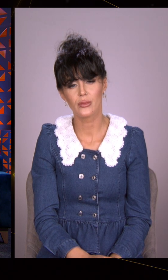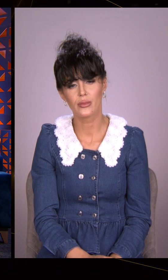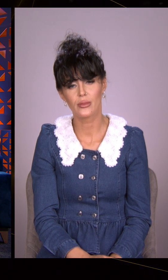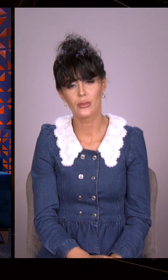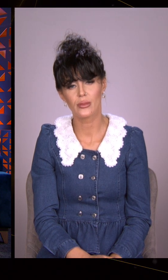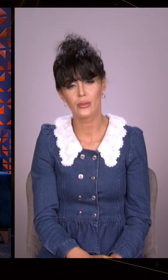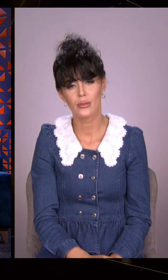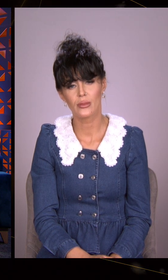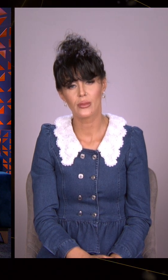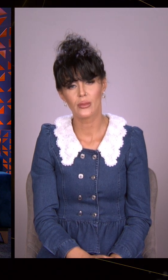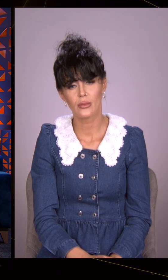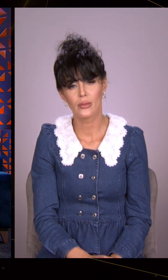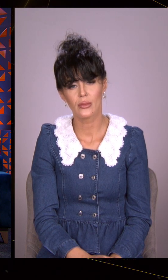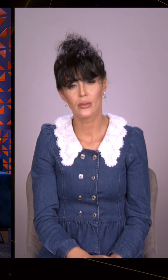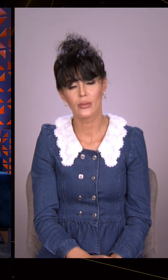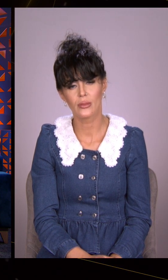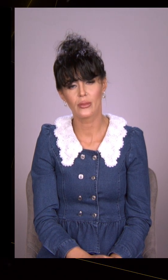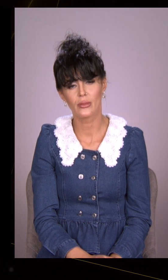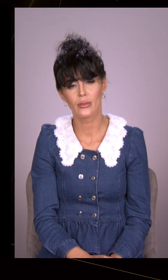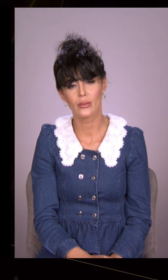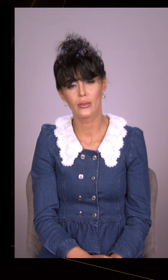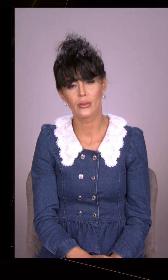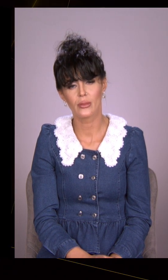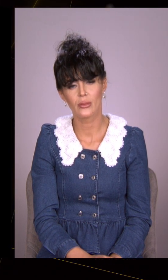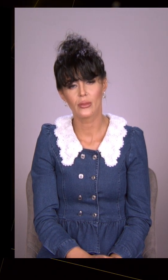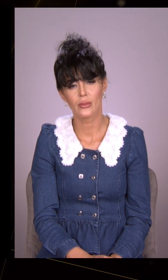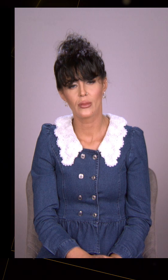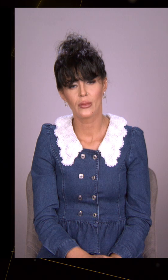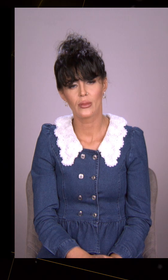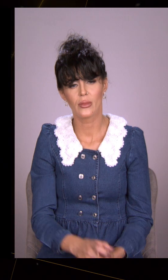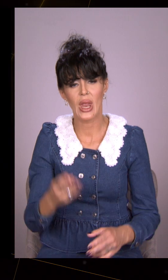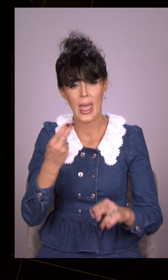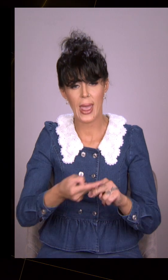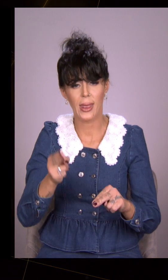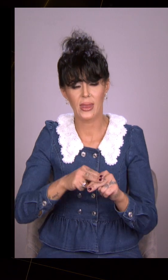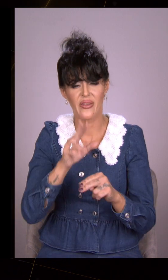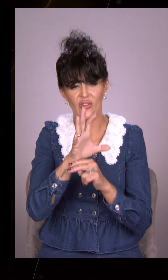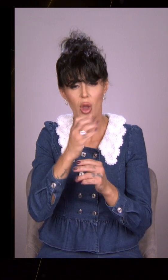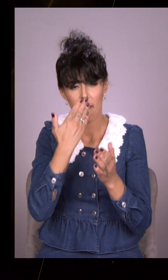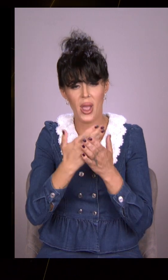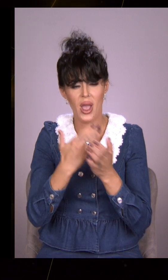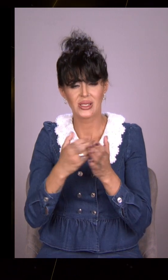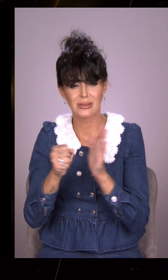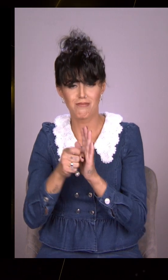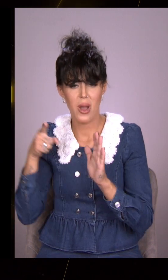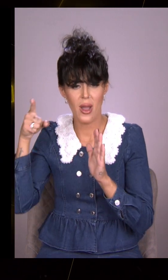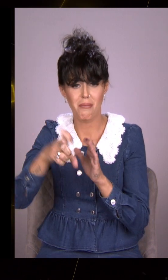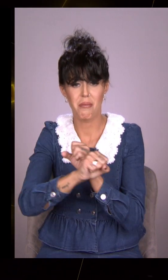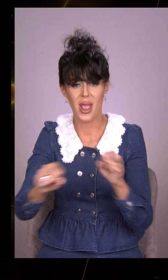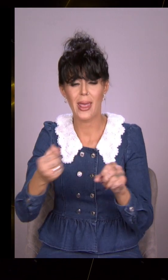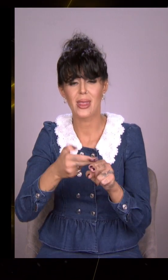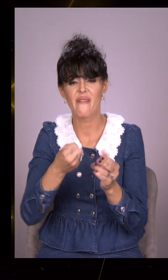Mm-hmm. Це що? Це снаряд, який убив Настю. Це він пролітав по